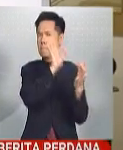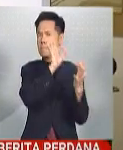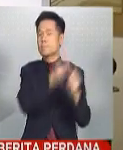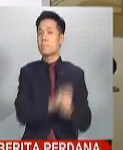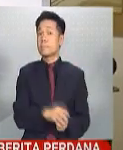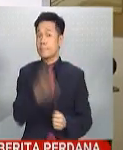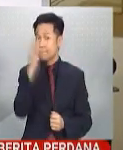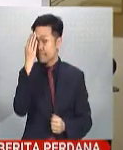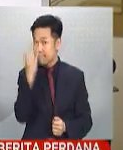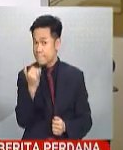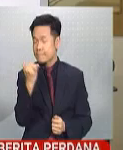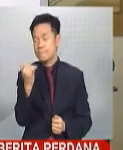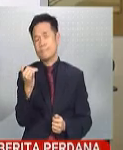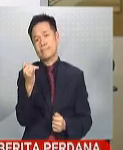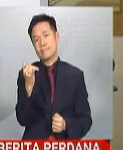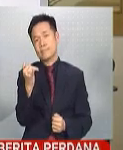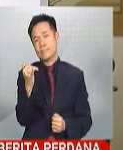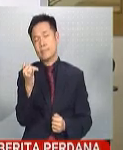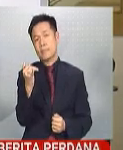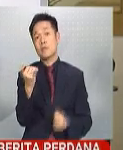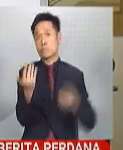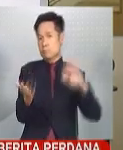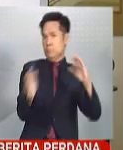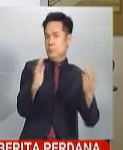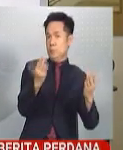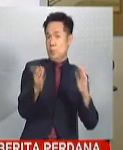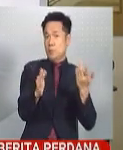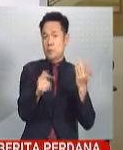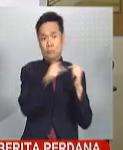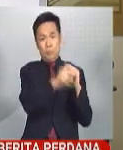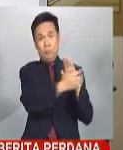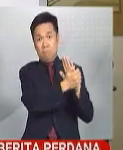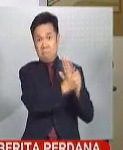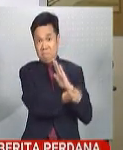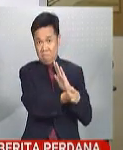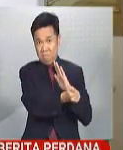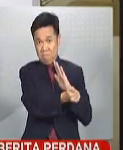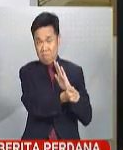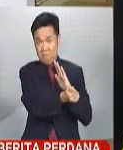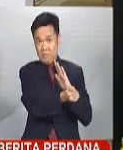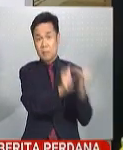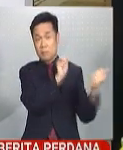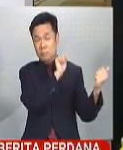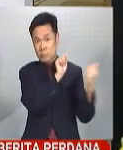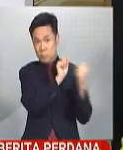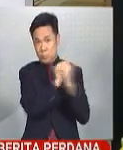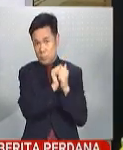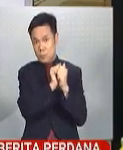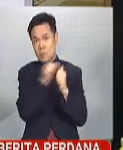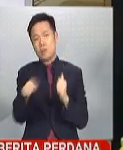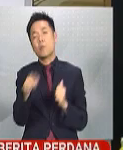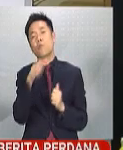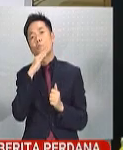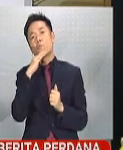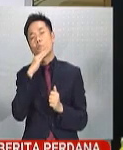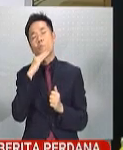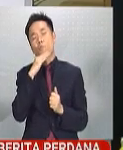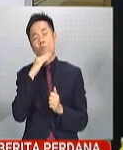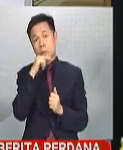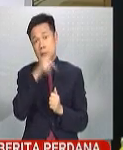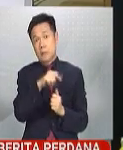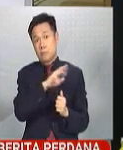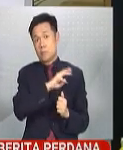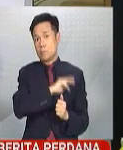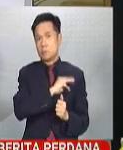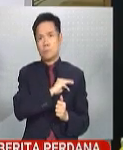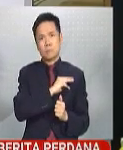kerana kalau kita nak bandingkan dengan keupayaan beliau untuk bersama dengan belia dalam Kementerian Belia dan Sukan,